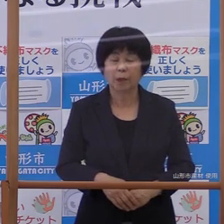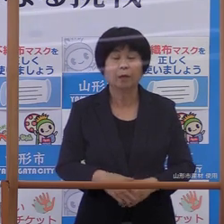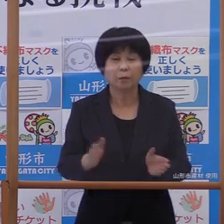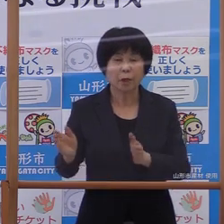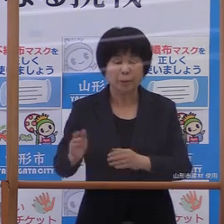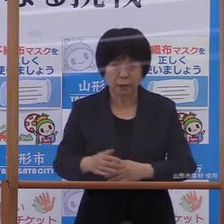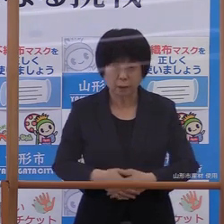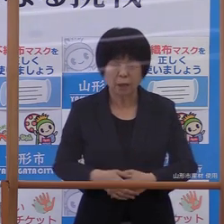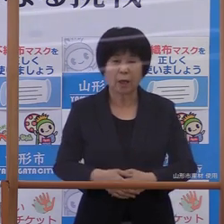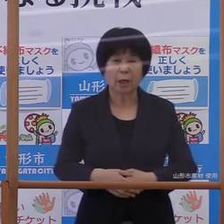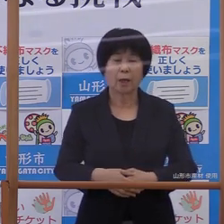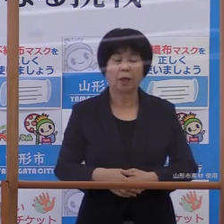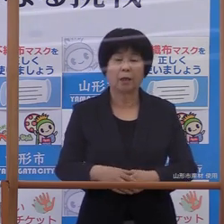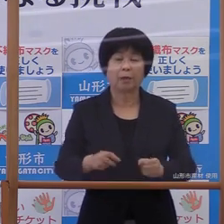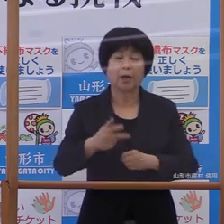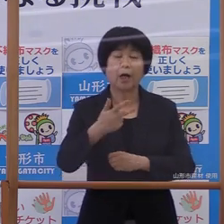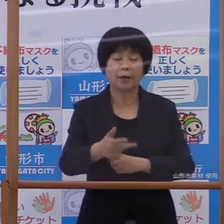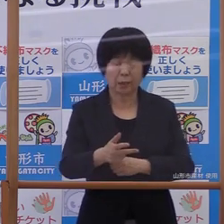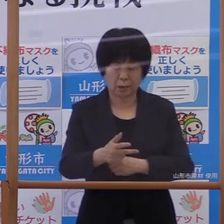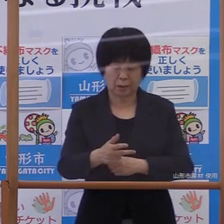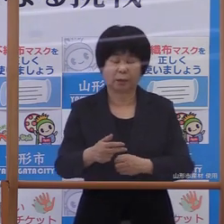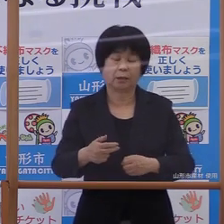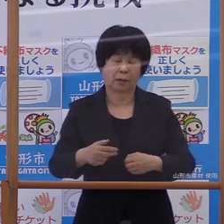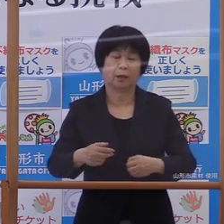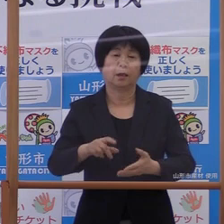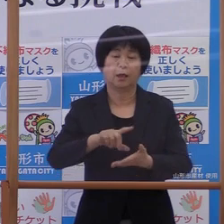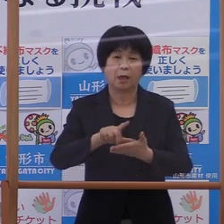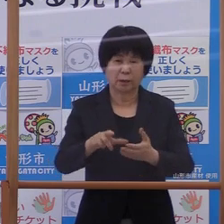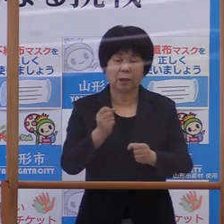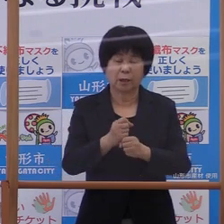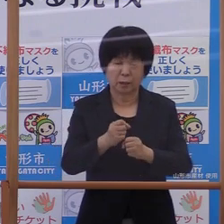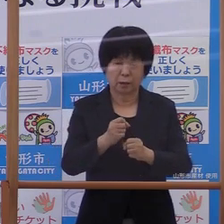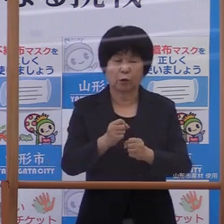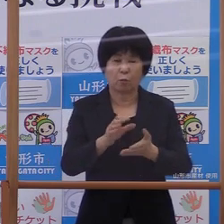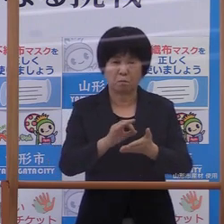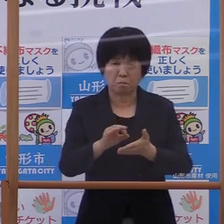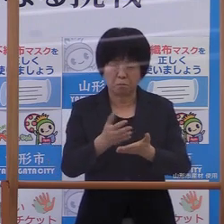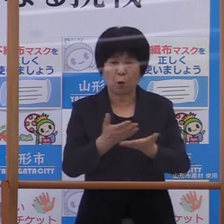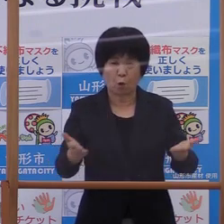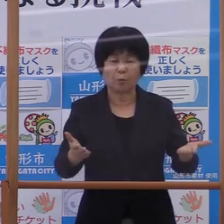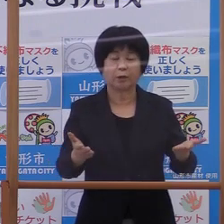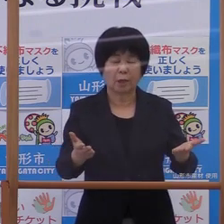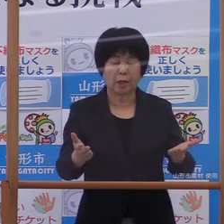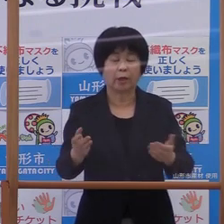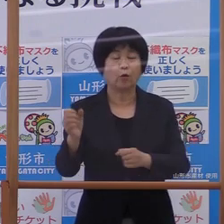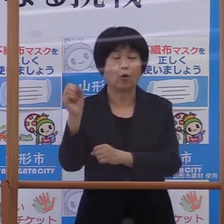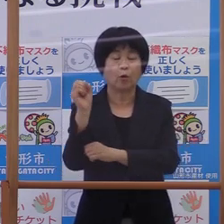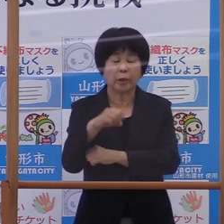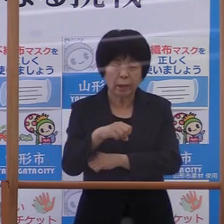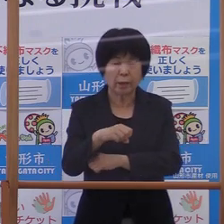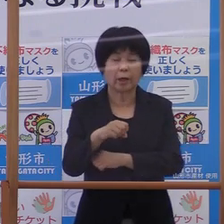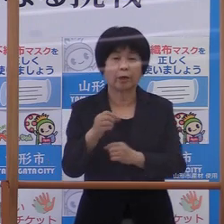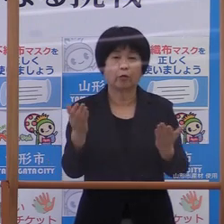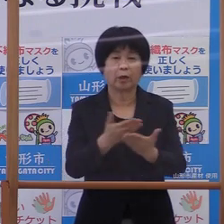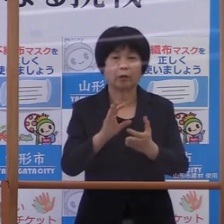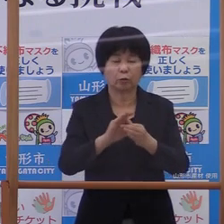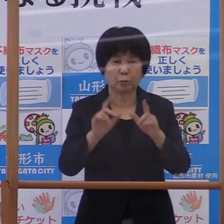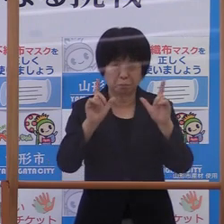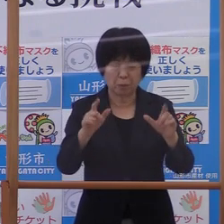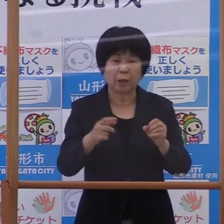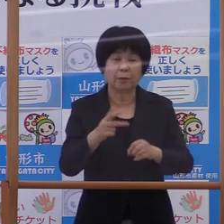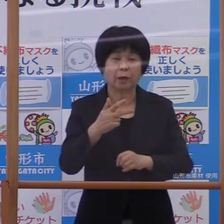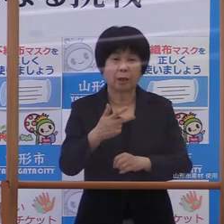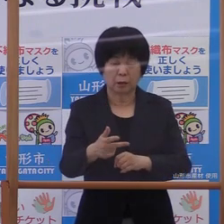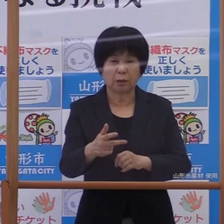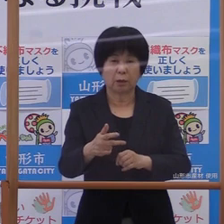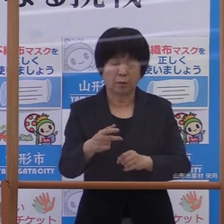続きまして、山形市地産地消のお店認定証等のリニューアルについて発表いたします。山形市では山